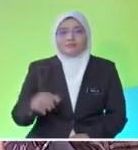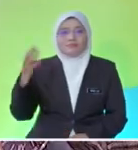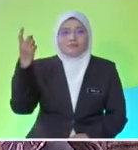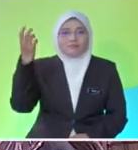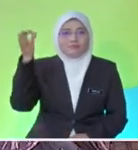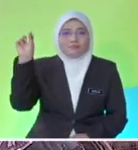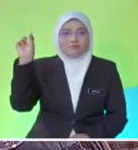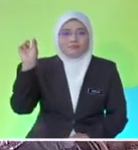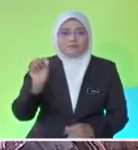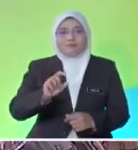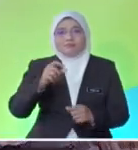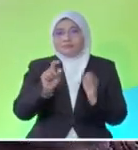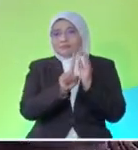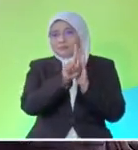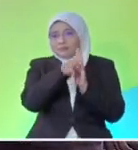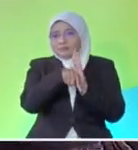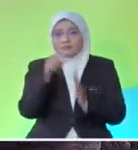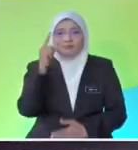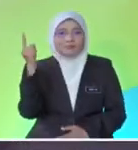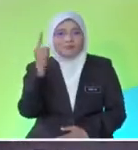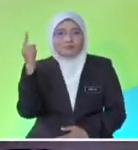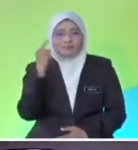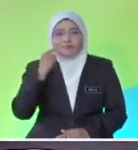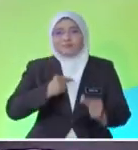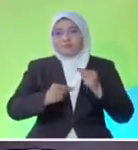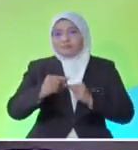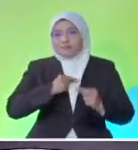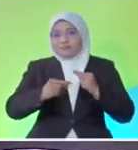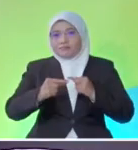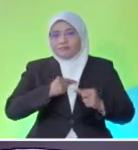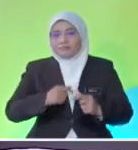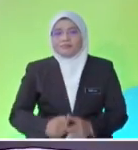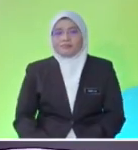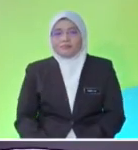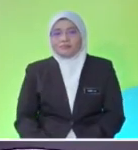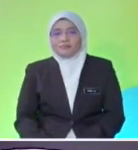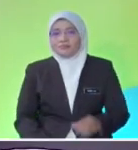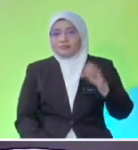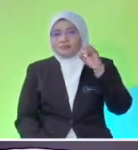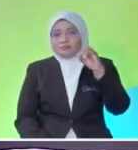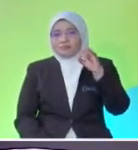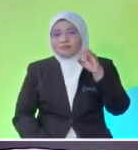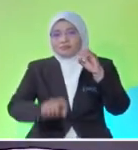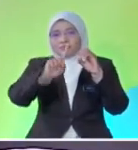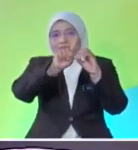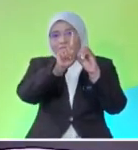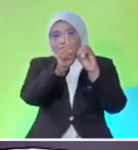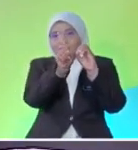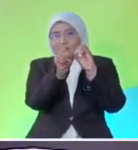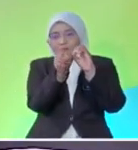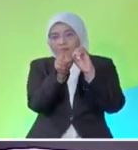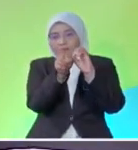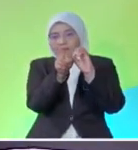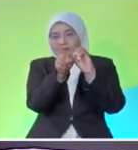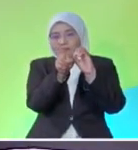sahaja bergerak. Baik. Dan apabila jarum saat ni sudah membuat satu pusingan lengkap, jarum minit akan